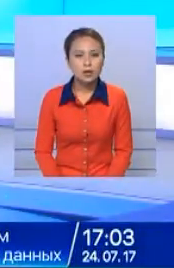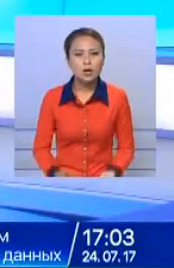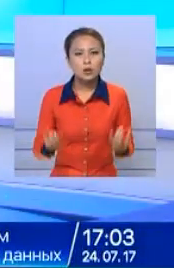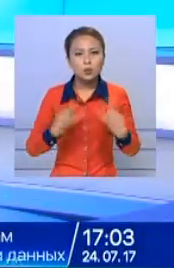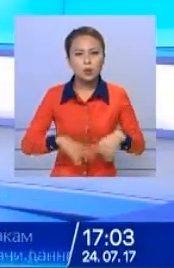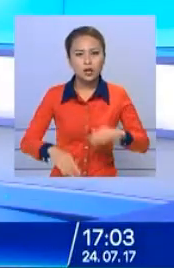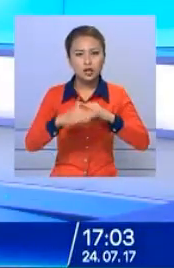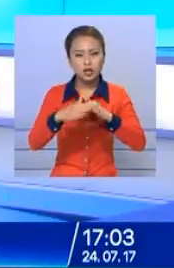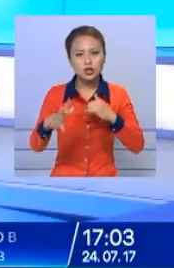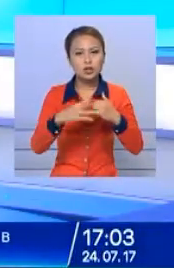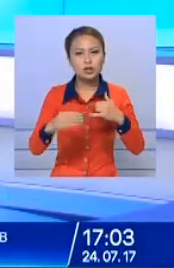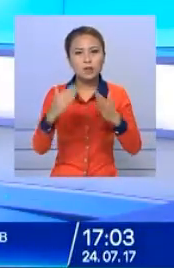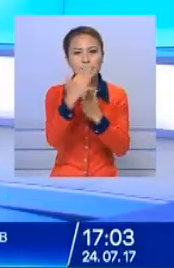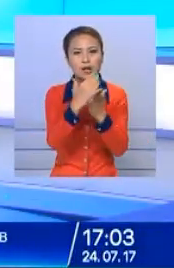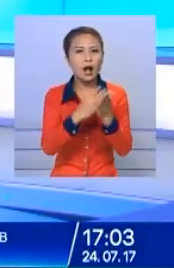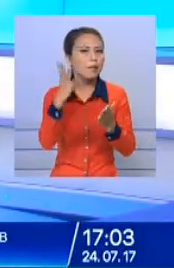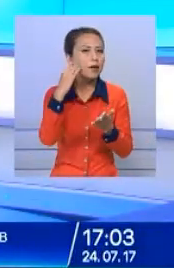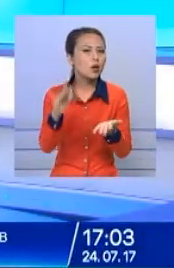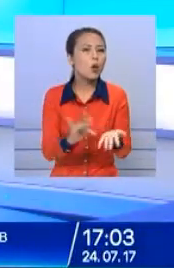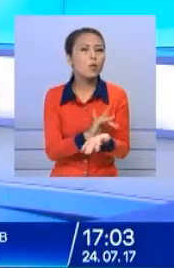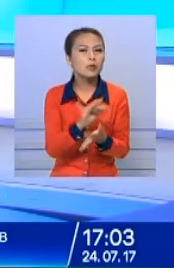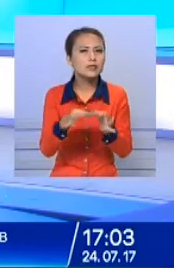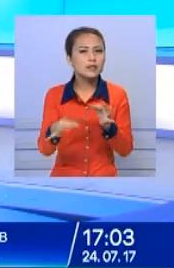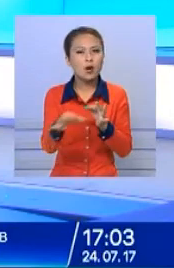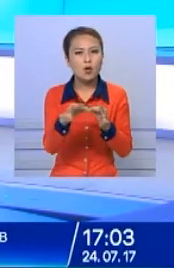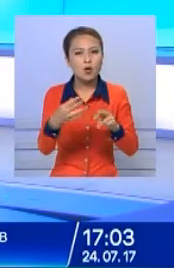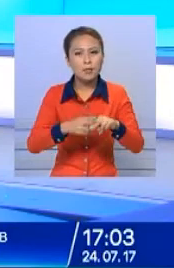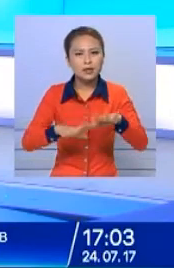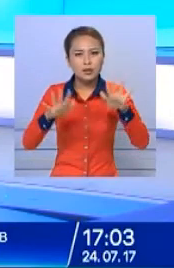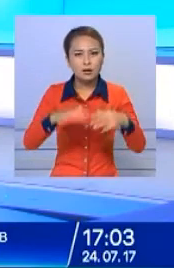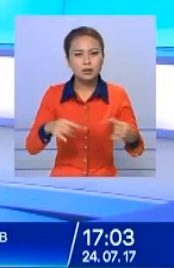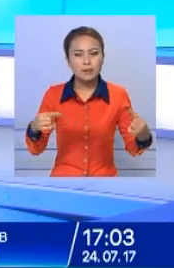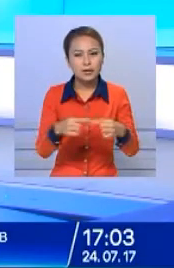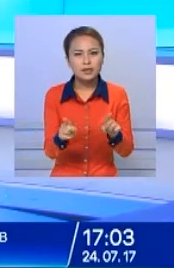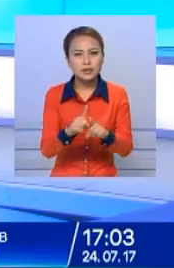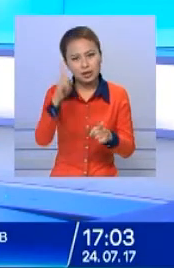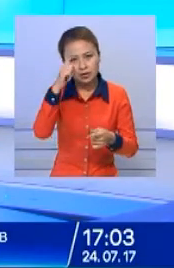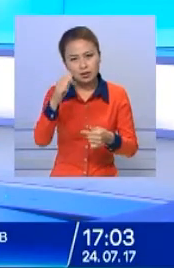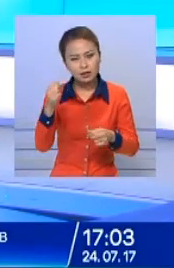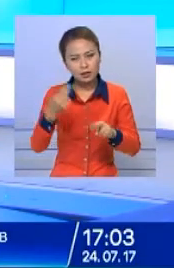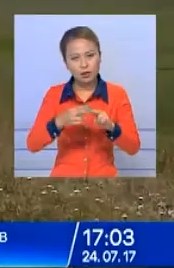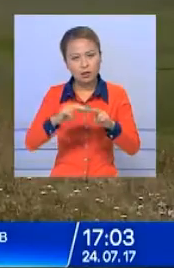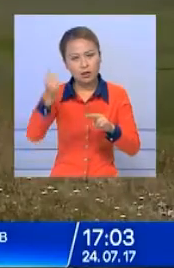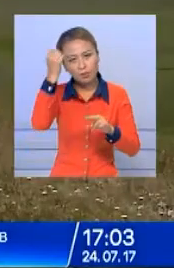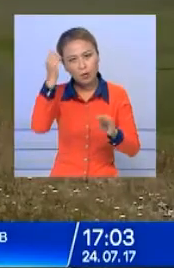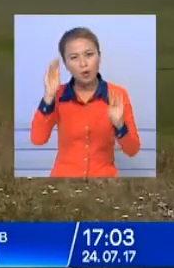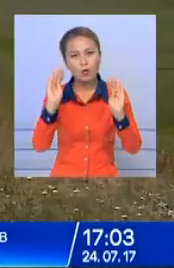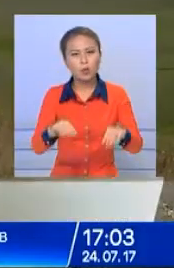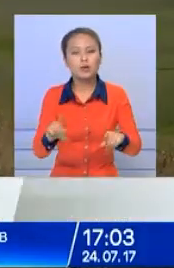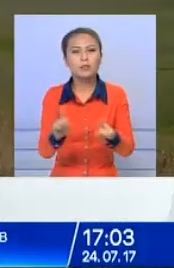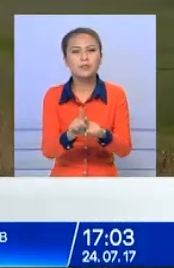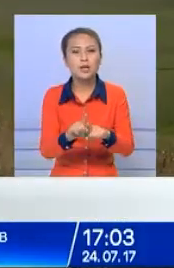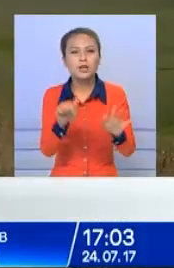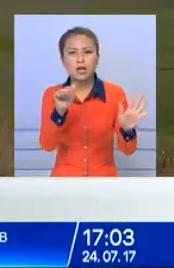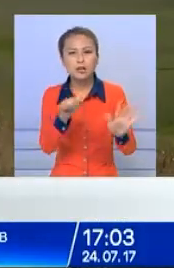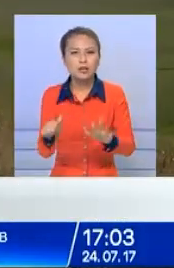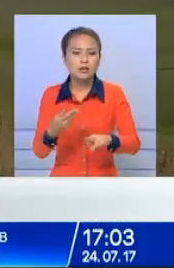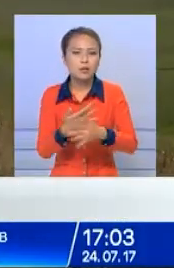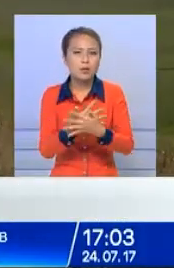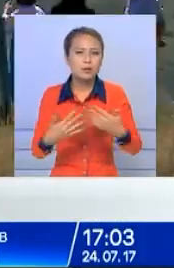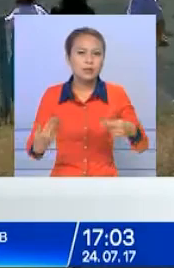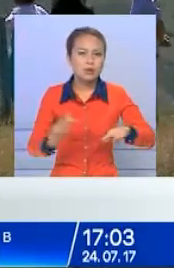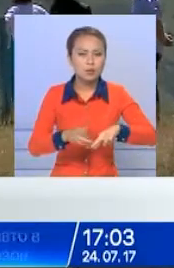Туған жер бағдарламасы аясында Алматы облысындағы Орбұлақ шайқасы болған жерге ескерткіш қойылды. Салмағы жарты тонна тақтада қазақ